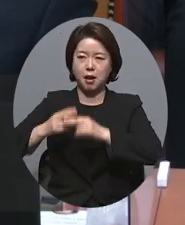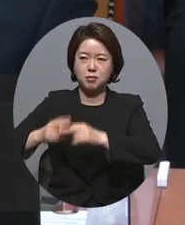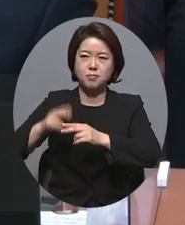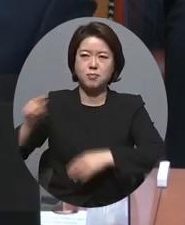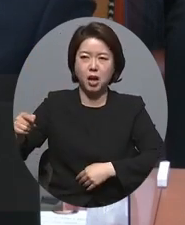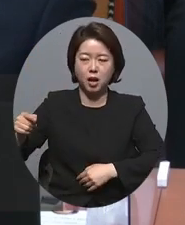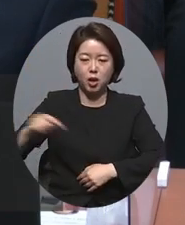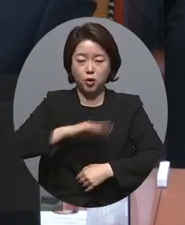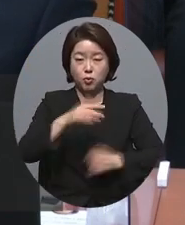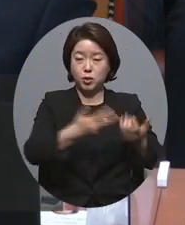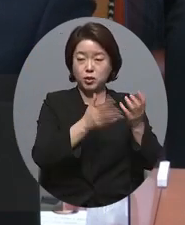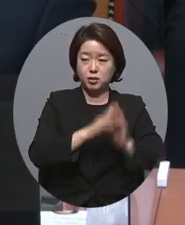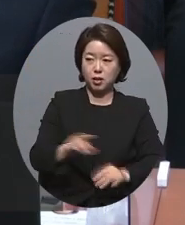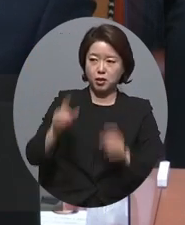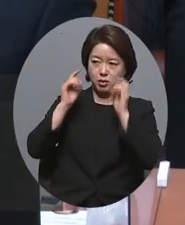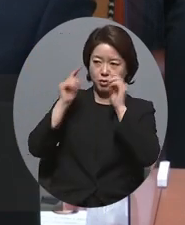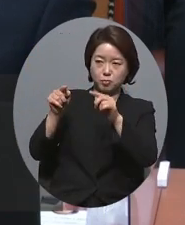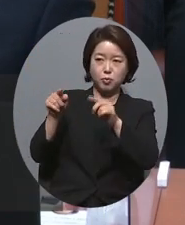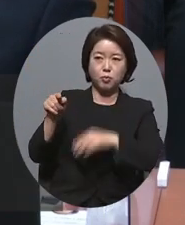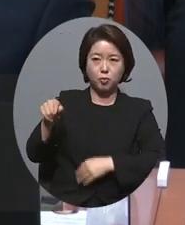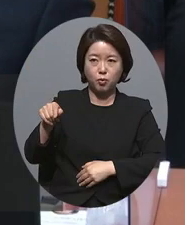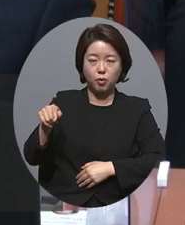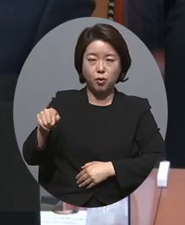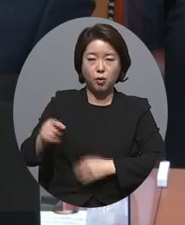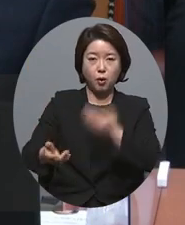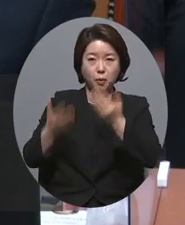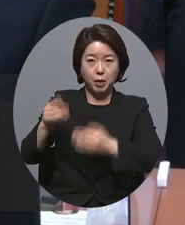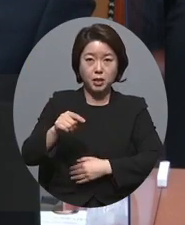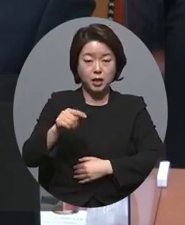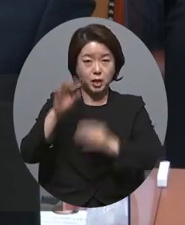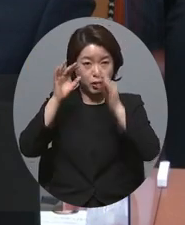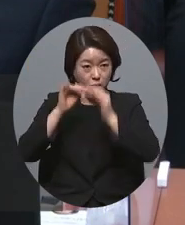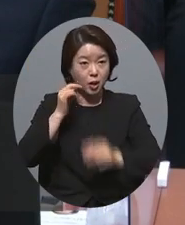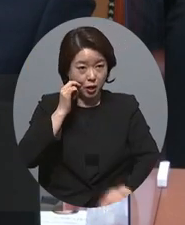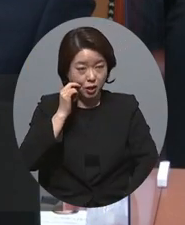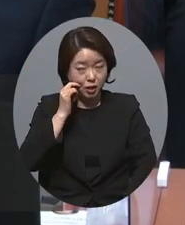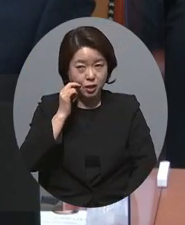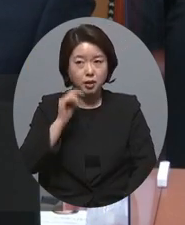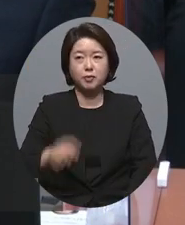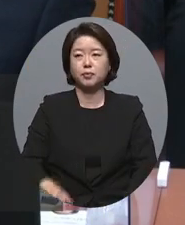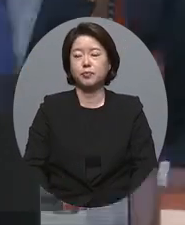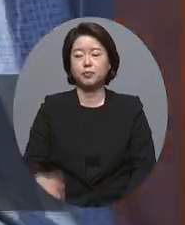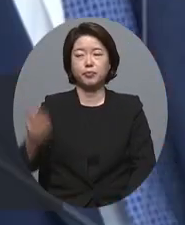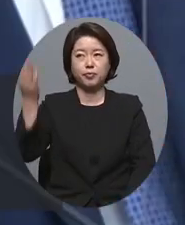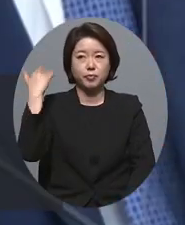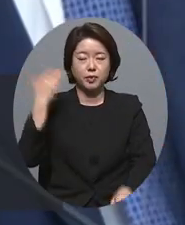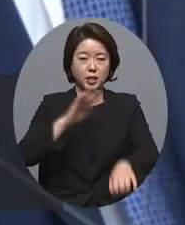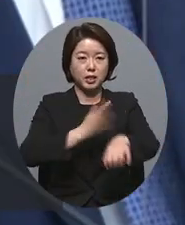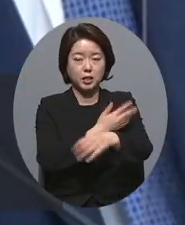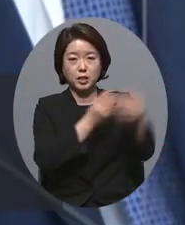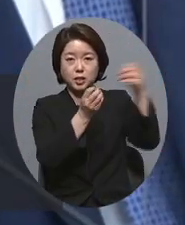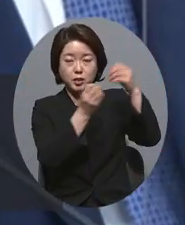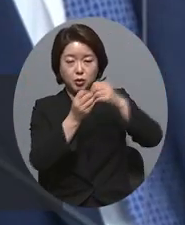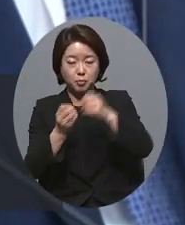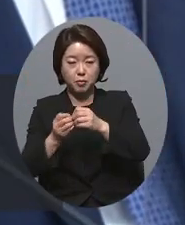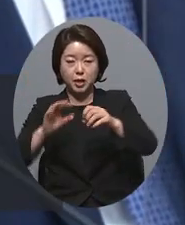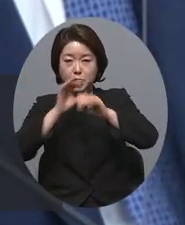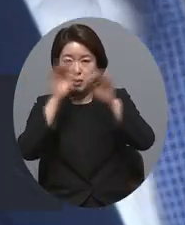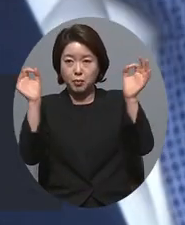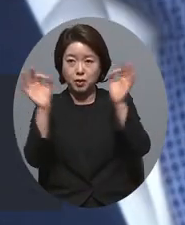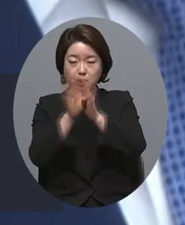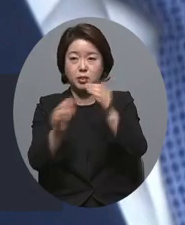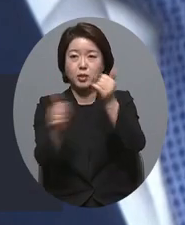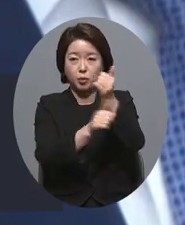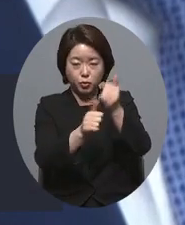당이 규정하고 저도 그렇게 판단하는데 동의하지 어렵죠. 위원님께서는 지난 정권 초기에 적폐청산위원장이셨다. 지금은